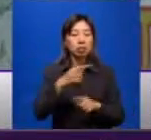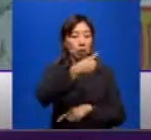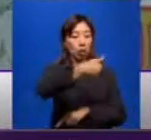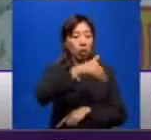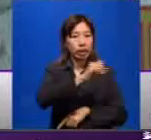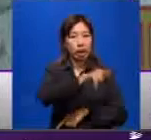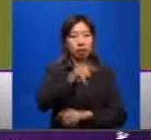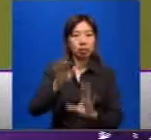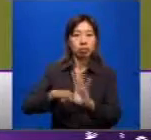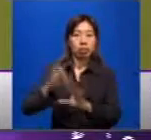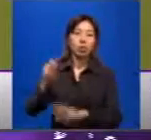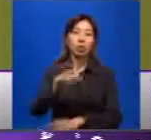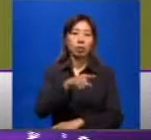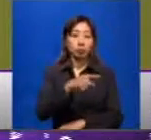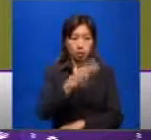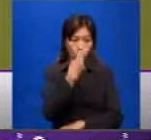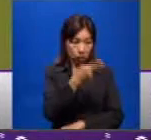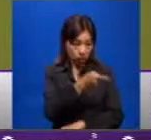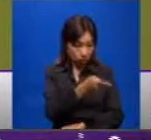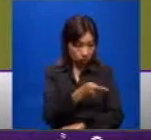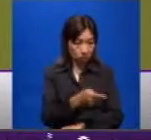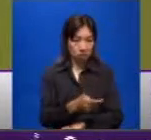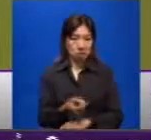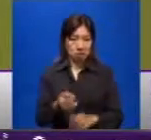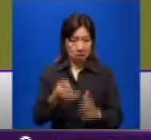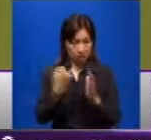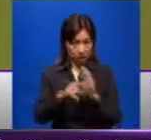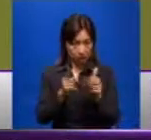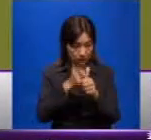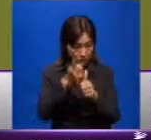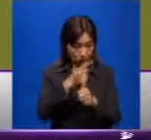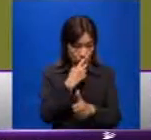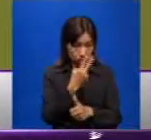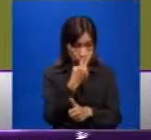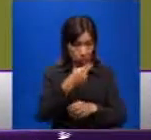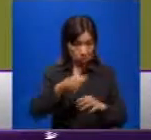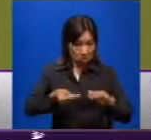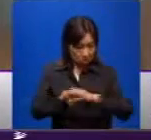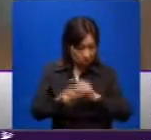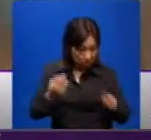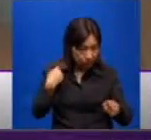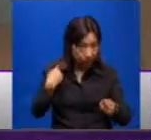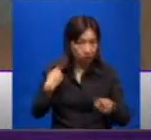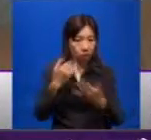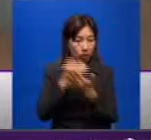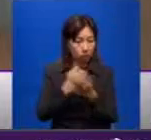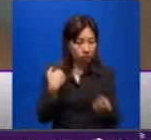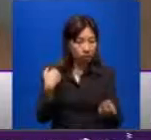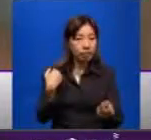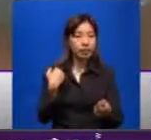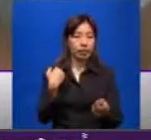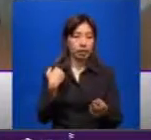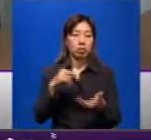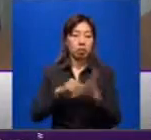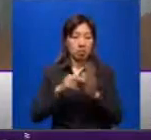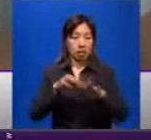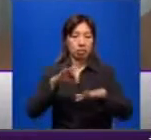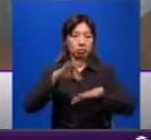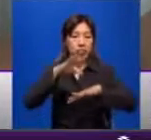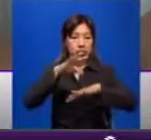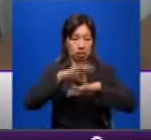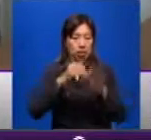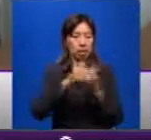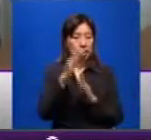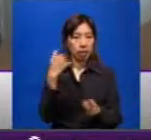ดำเนินการเอาผิดทั้งทางวินัยและกฎหมายขั้นเด็ดขาดซึ่งก็คาดว่าจะใช้เวลาสืบหาข้อเท็จจริง 2-3วันก่อนจะมีการรายงาน